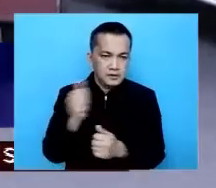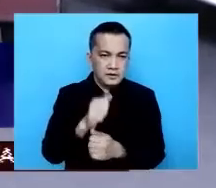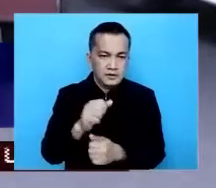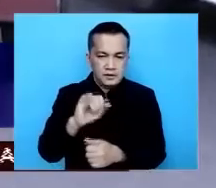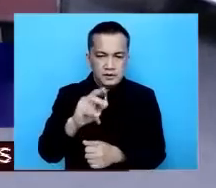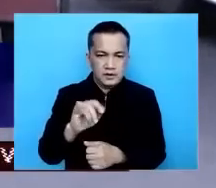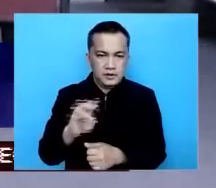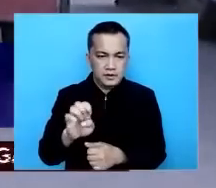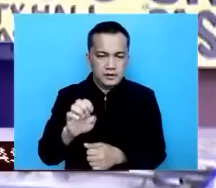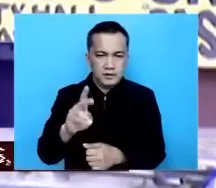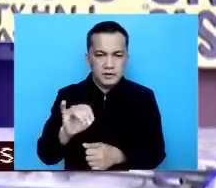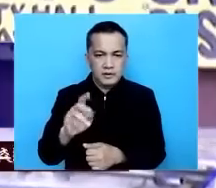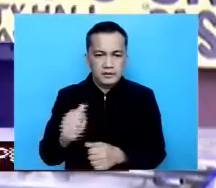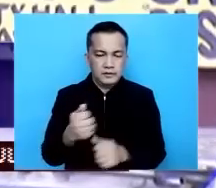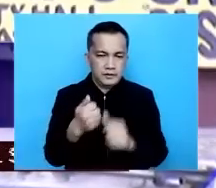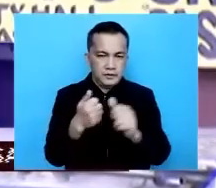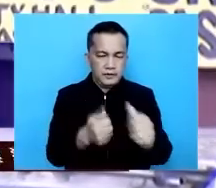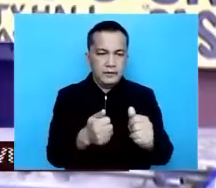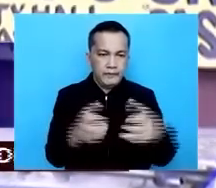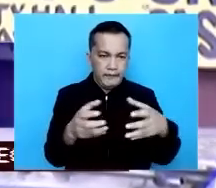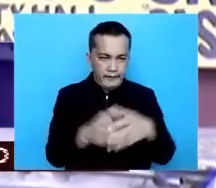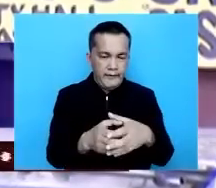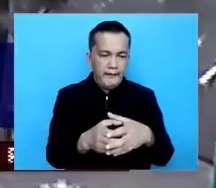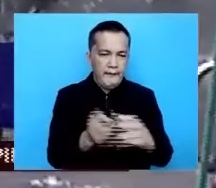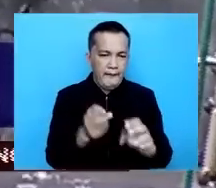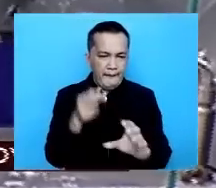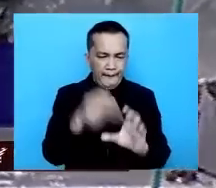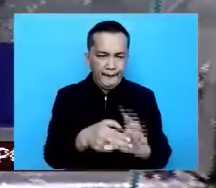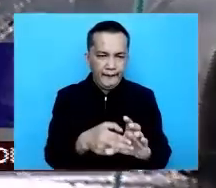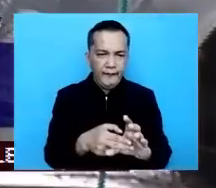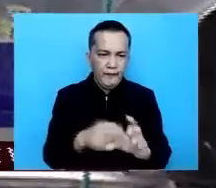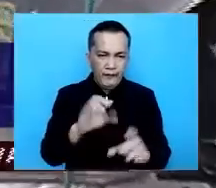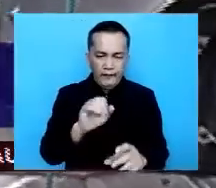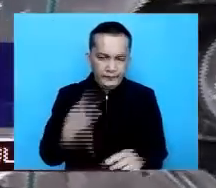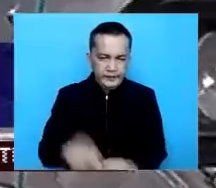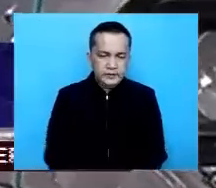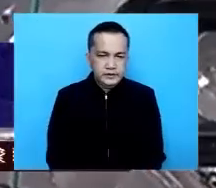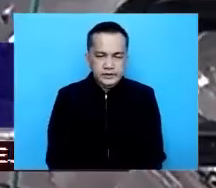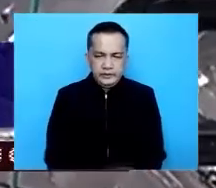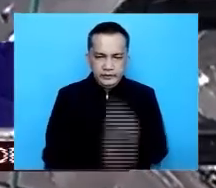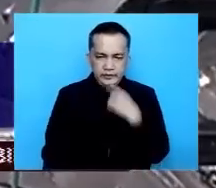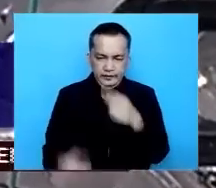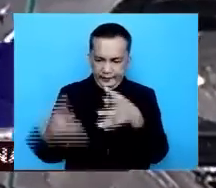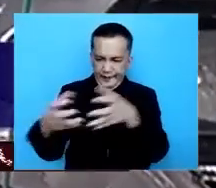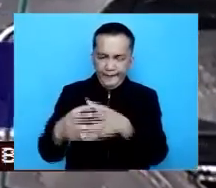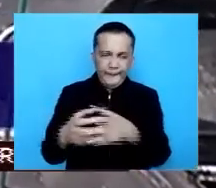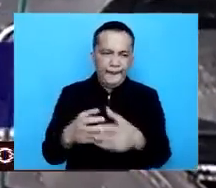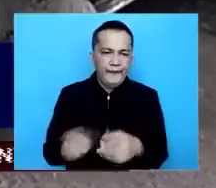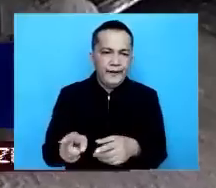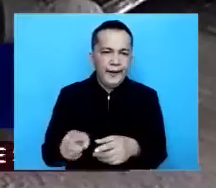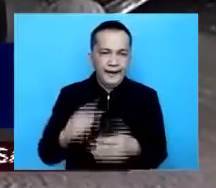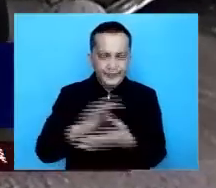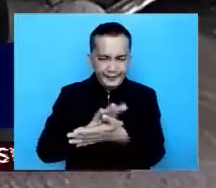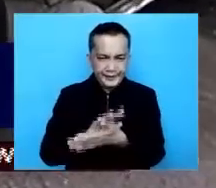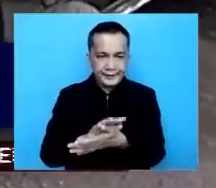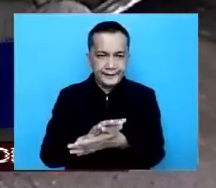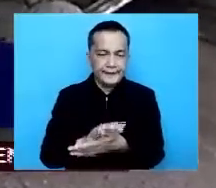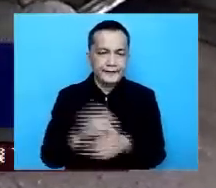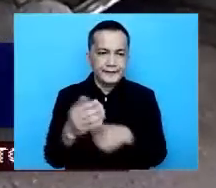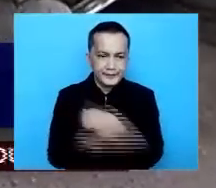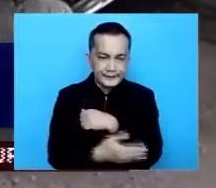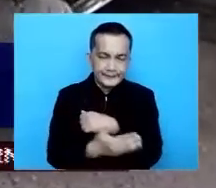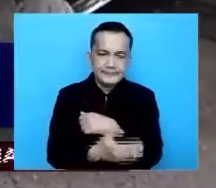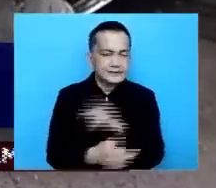Bautista para makasunod sa pagbuo o pagsali sa mga kooperatiba. Kit ng grupo, nasa pandemya pa raw kasi ang bansa kaya